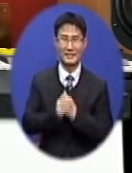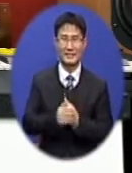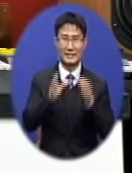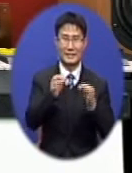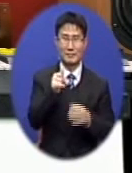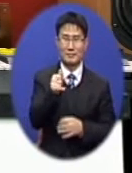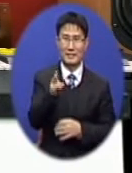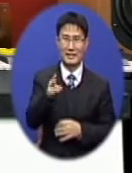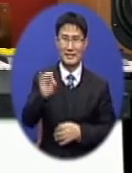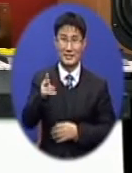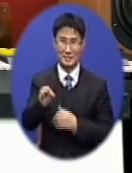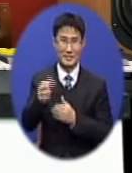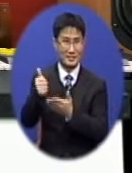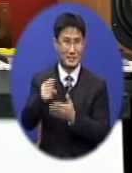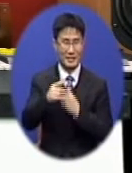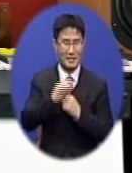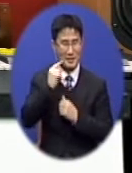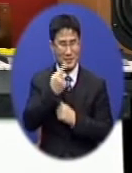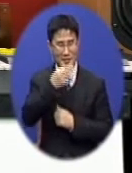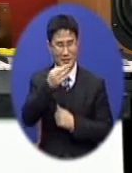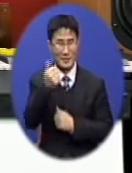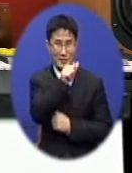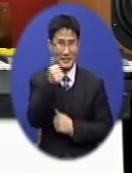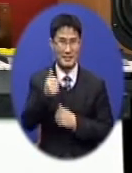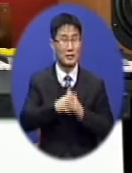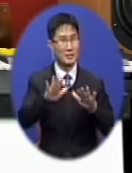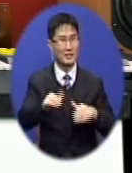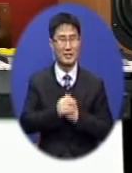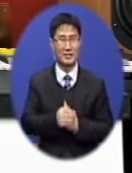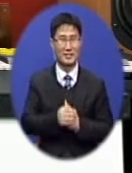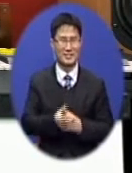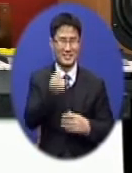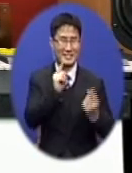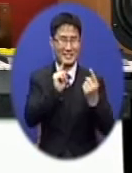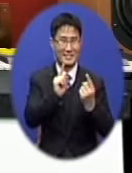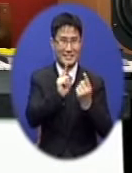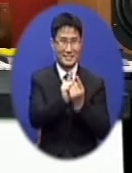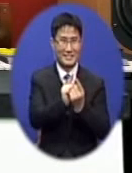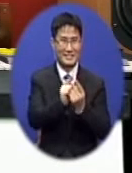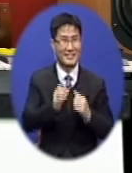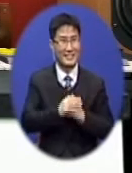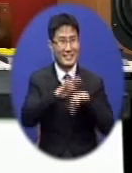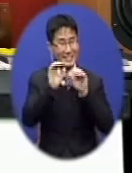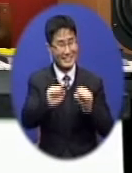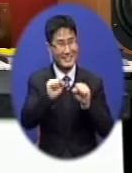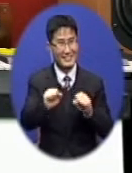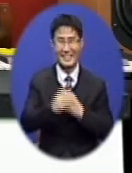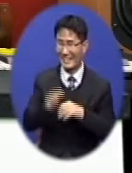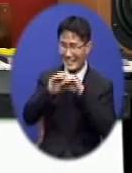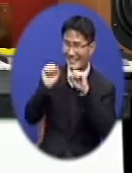또 예쁜 목소리로 모셔주세요. 네. 또 이번에도 즉석 참여자분이신데, 안녕하세요.